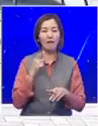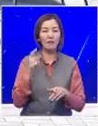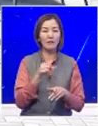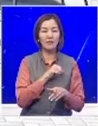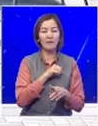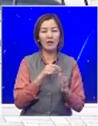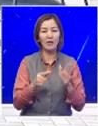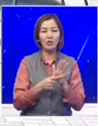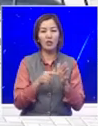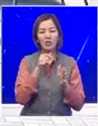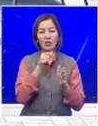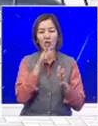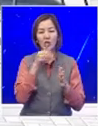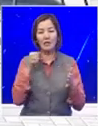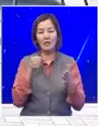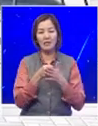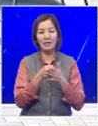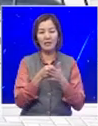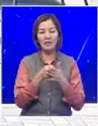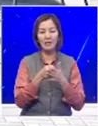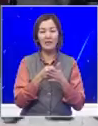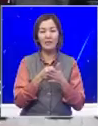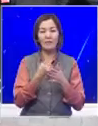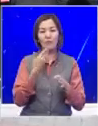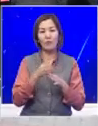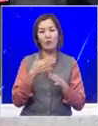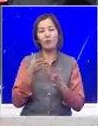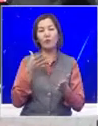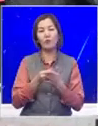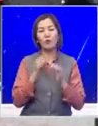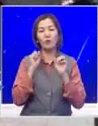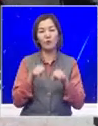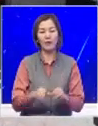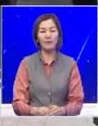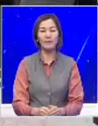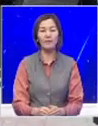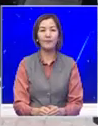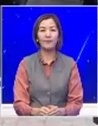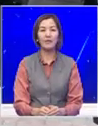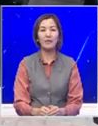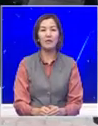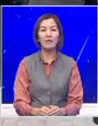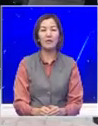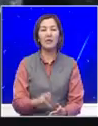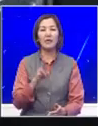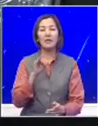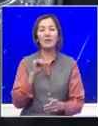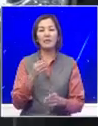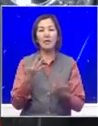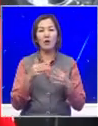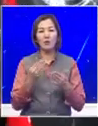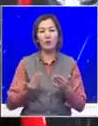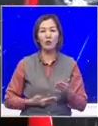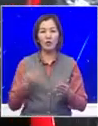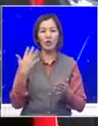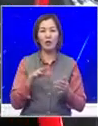7 жылға дейін бөліп төлеуге мүмкіндіктері бар. Дәулеткелді Сәбибеков Қырғызсай ауылының тұрғыны, 50 гектарға жуық жер